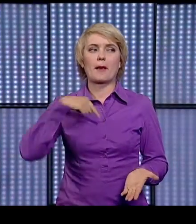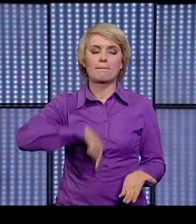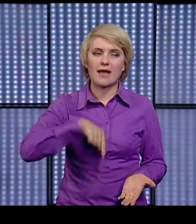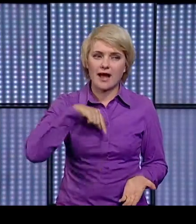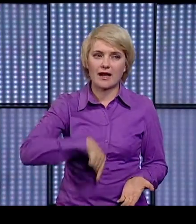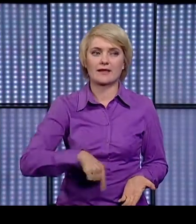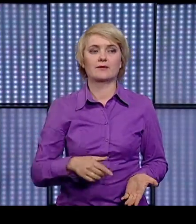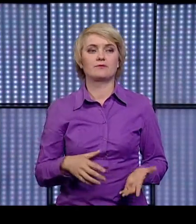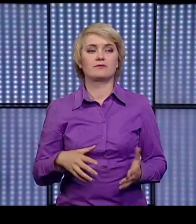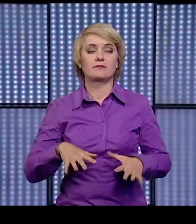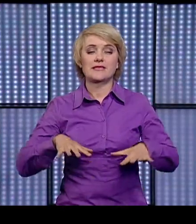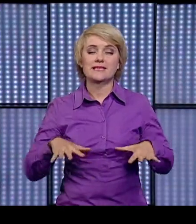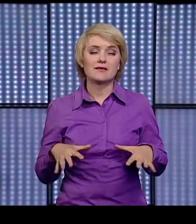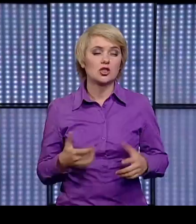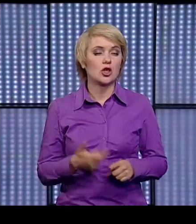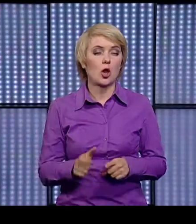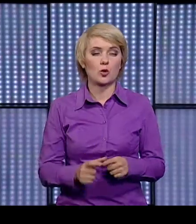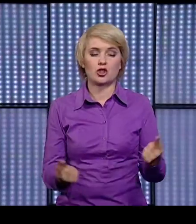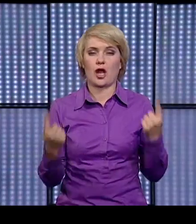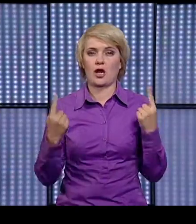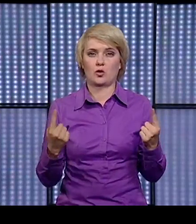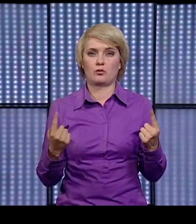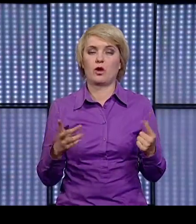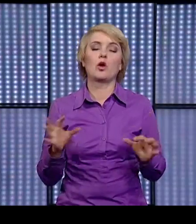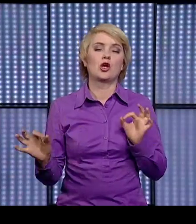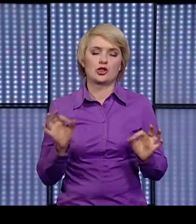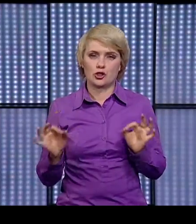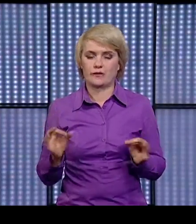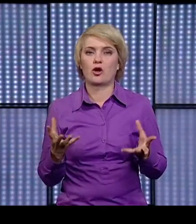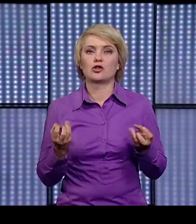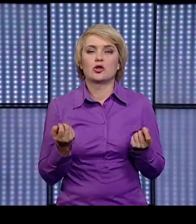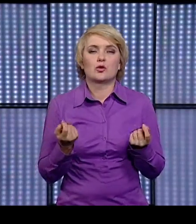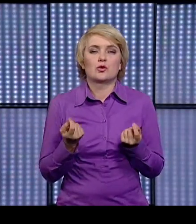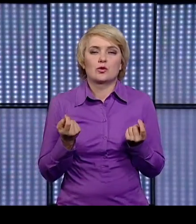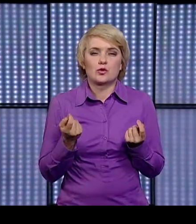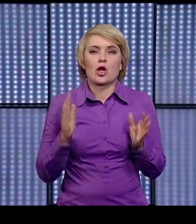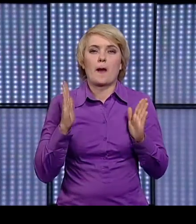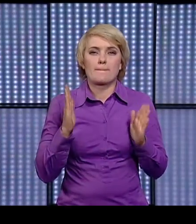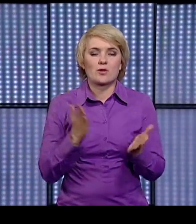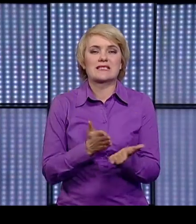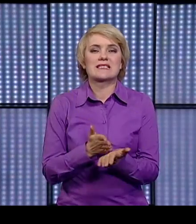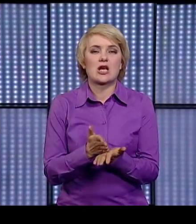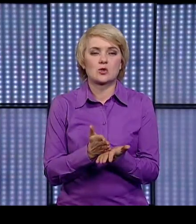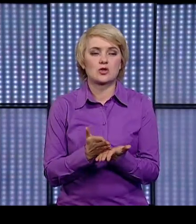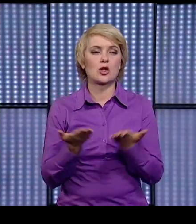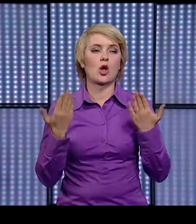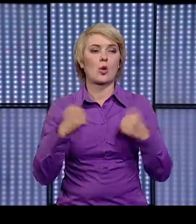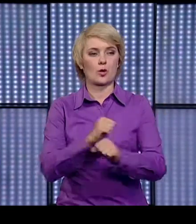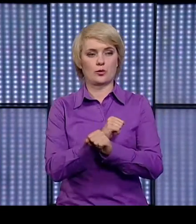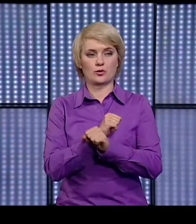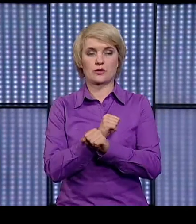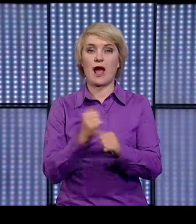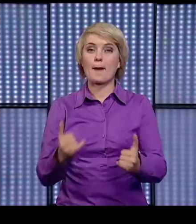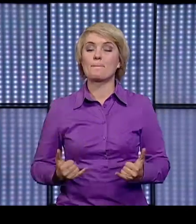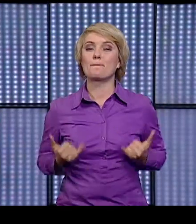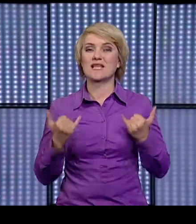моральное истощение очень огромное. Ну ничего, еще чуть-чуть и будет заслуженный отпуск. А от з